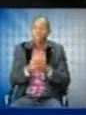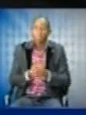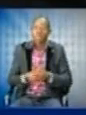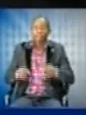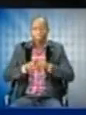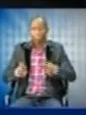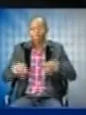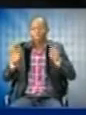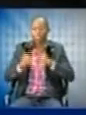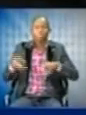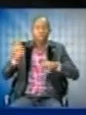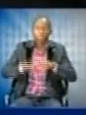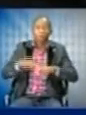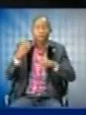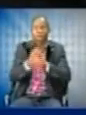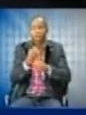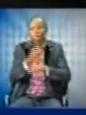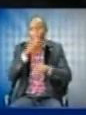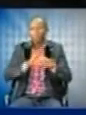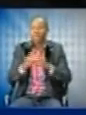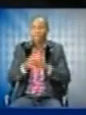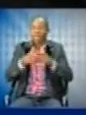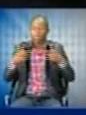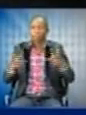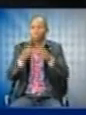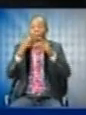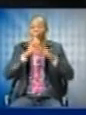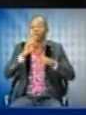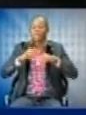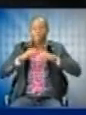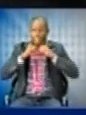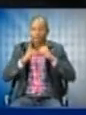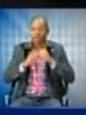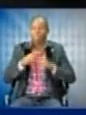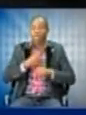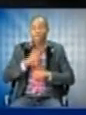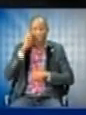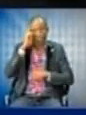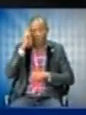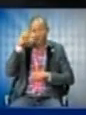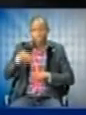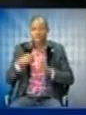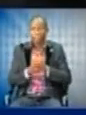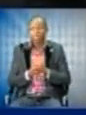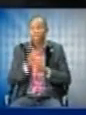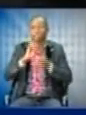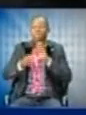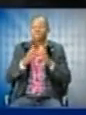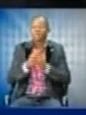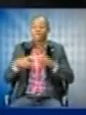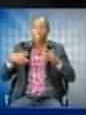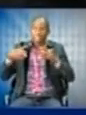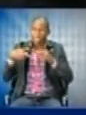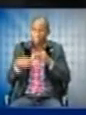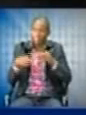ne fait qu'ajouter des pays dans le bloc pour faire des grands blocs pour être forts. Moi, je crois que le problème de découpage à